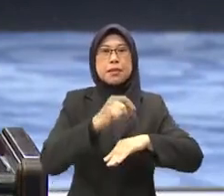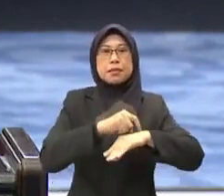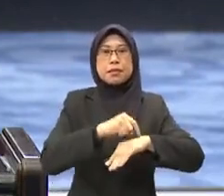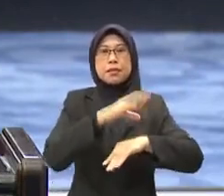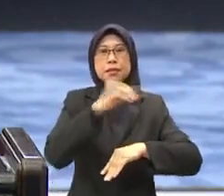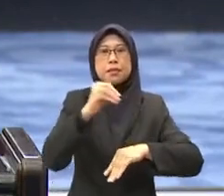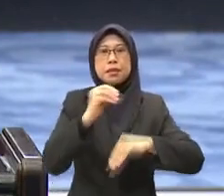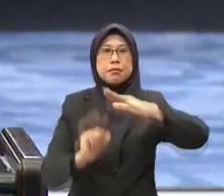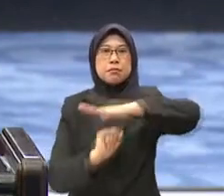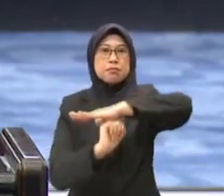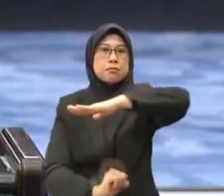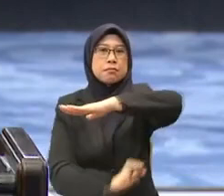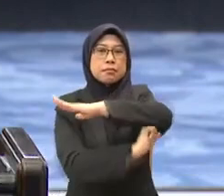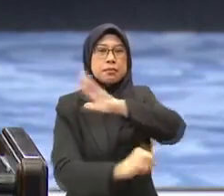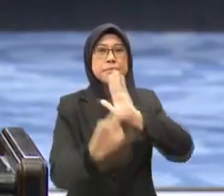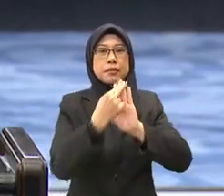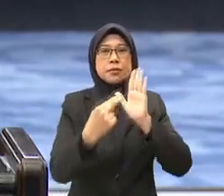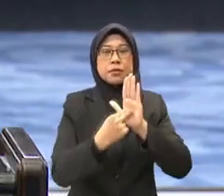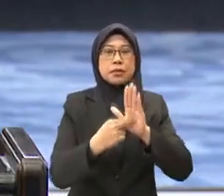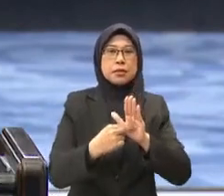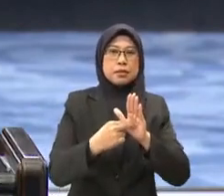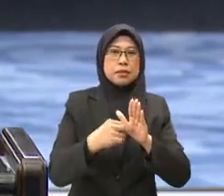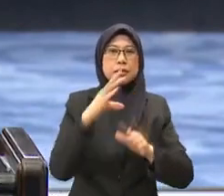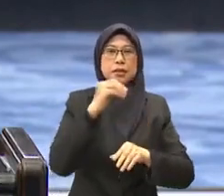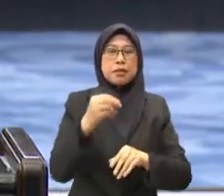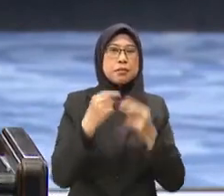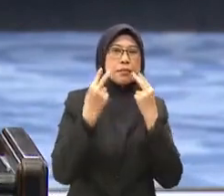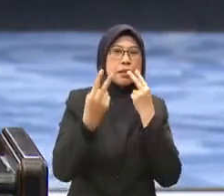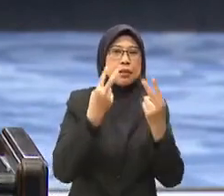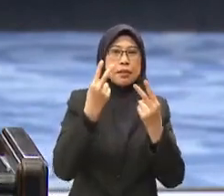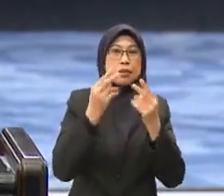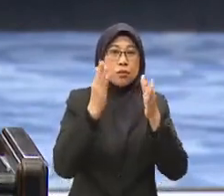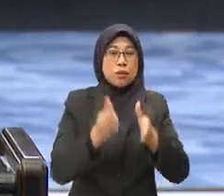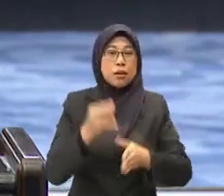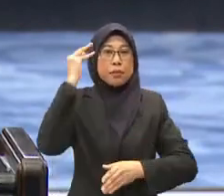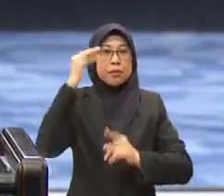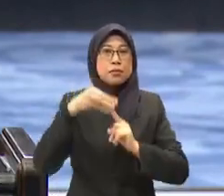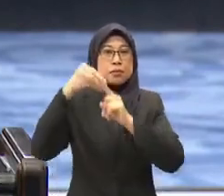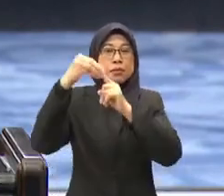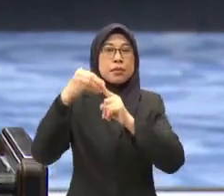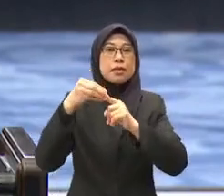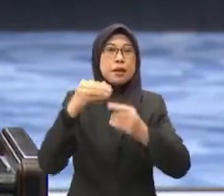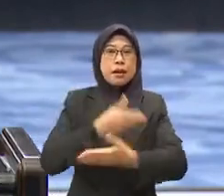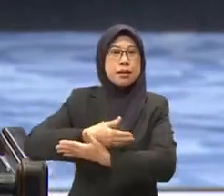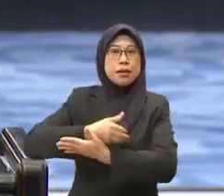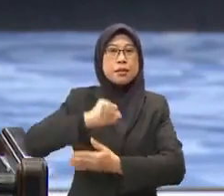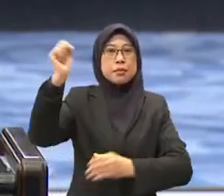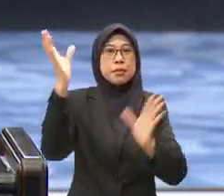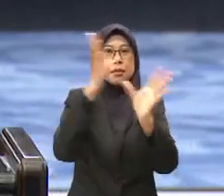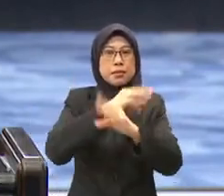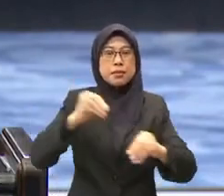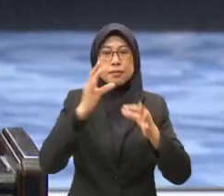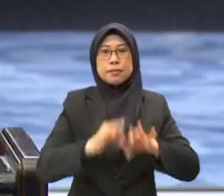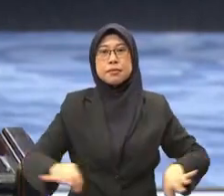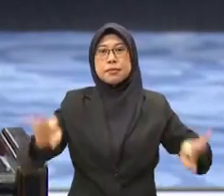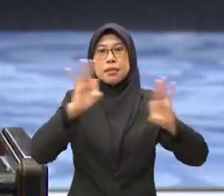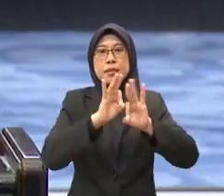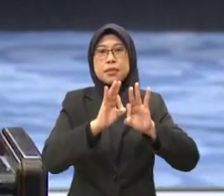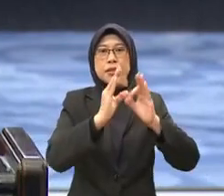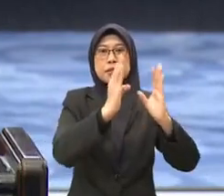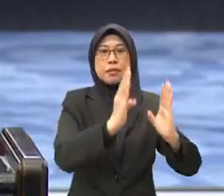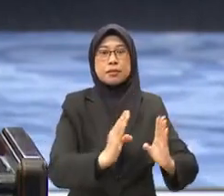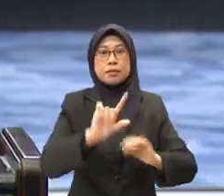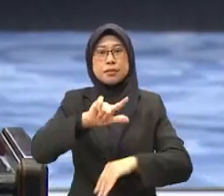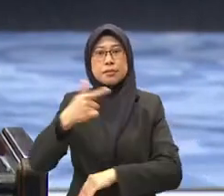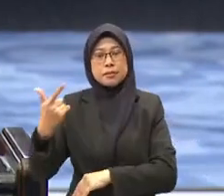dan struktur perundangan dengan mengambil kira kedudukan setimang Melayu dan anak negeri Sabah Sarawak serta kepentingan kaum-kaum